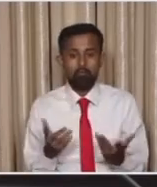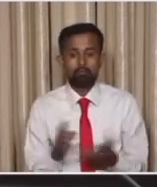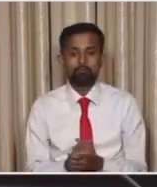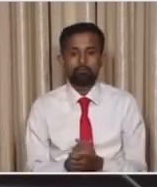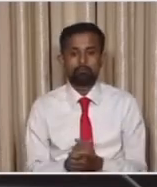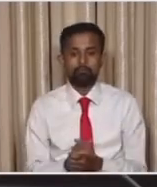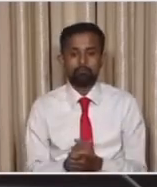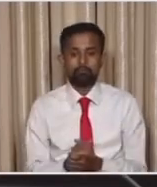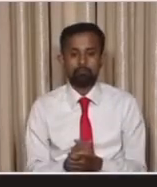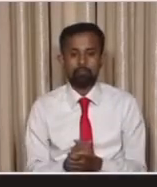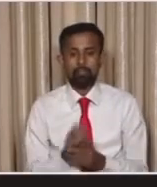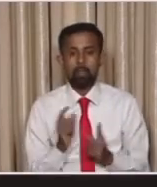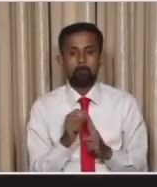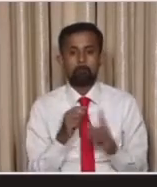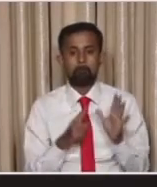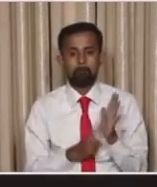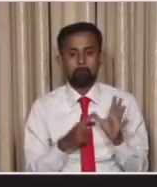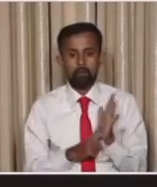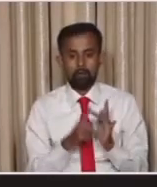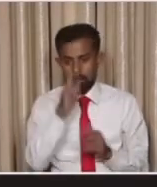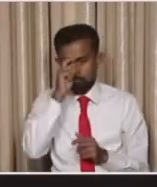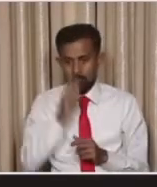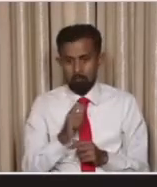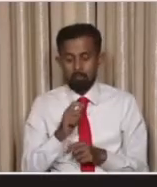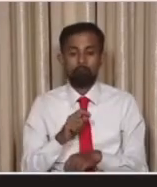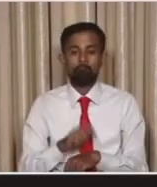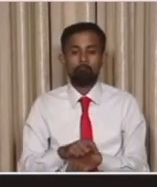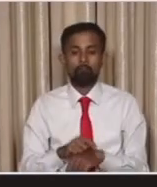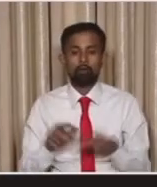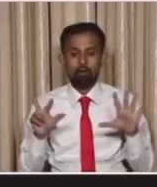මහජනය හම්බෙනවා. මන්ත්‍රීතුමා ඔබතුමාට තියෙනවා මිනිත්තු 8ක කාලයක්.